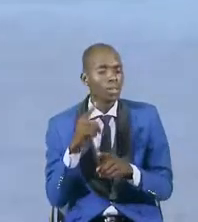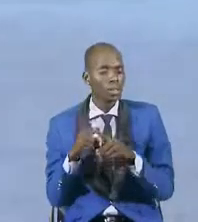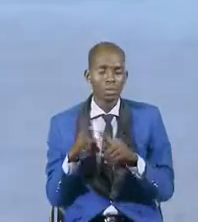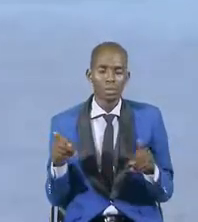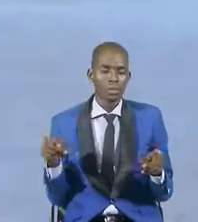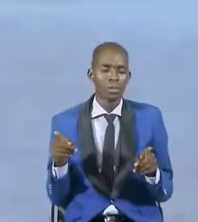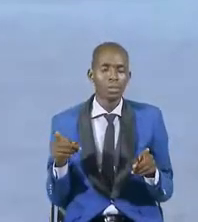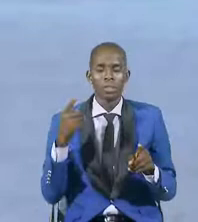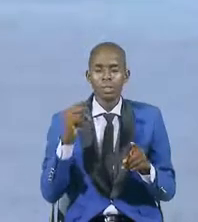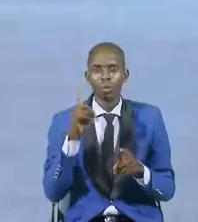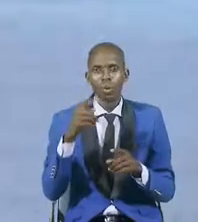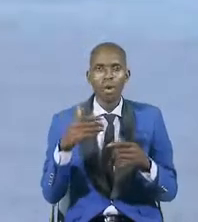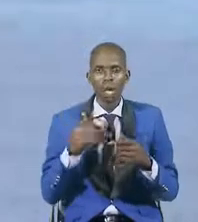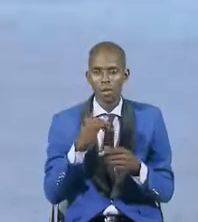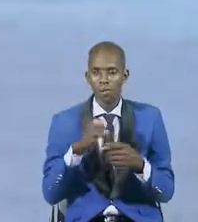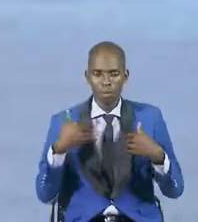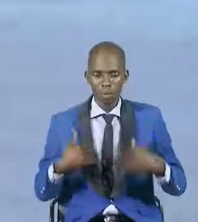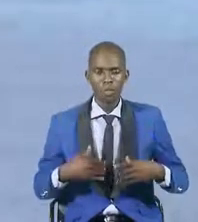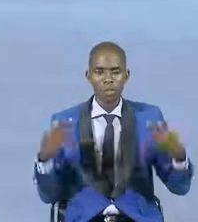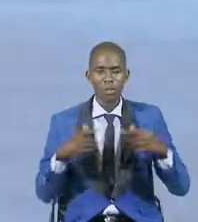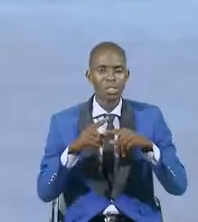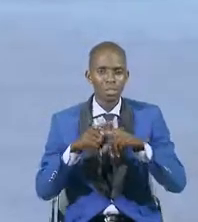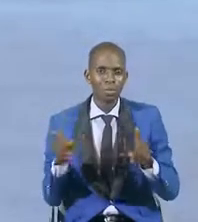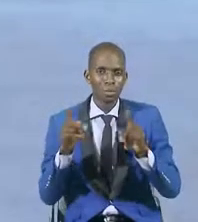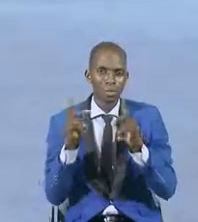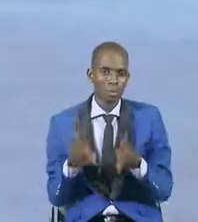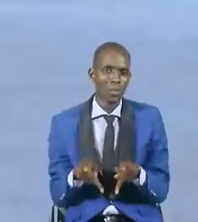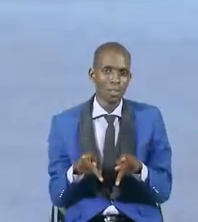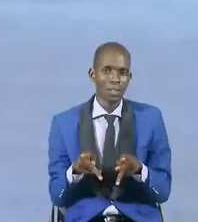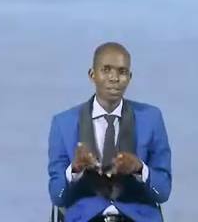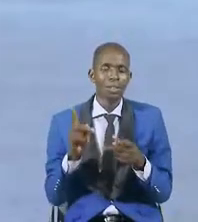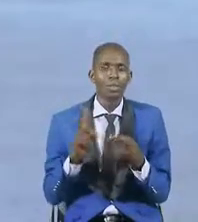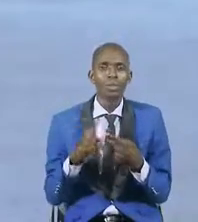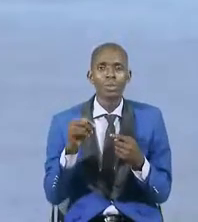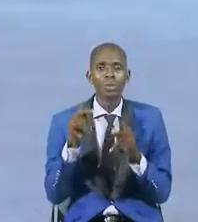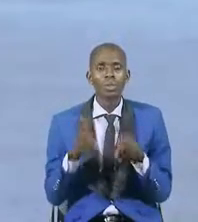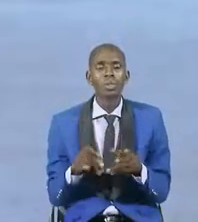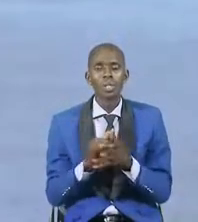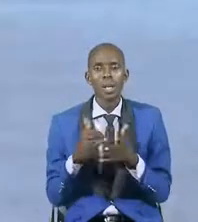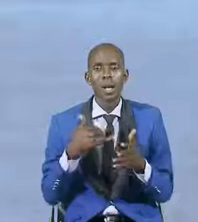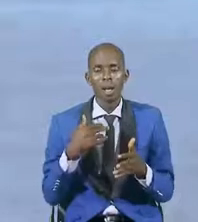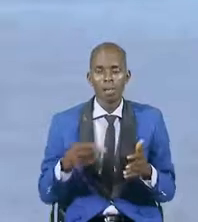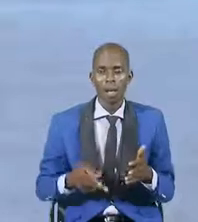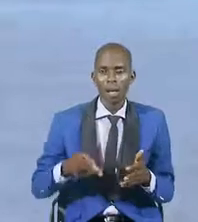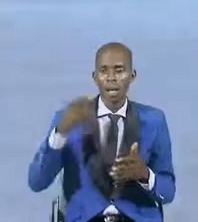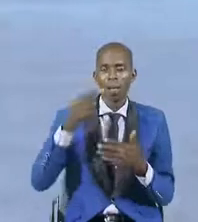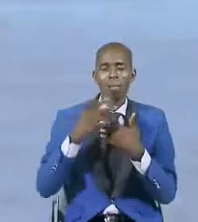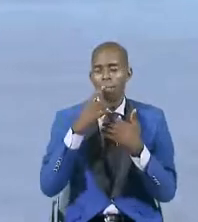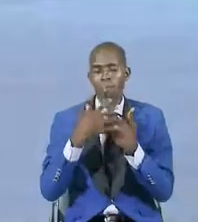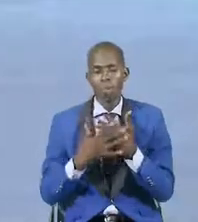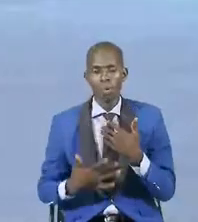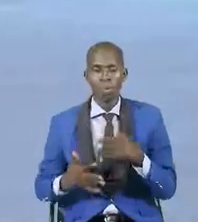l'aveugle, pour guérir le sourd, le don pour guérir une autre personne qui a la triste, pour guérir celui qui est hyper